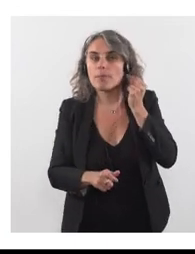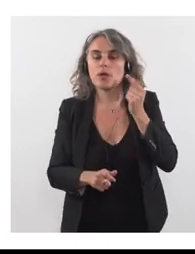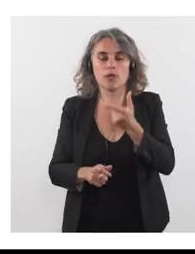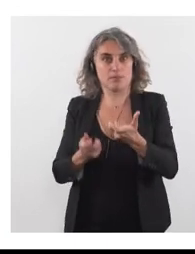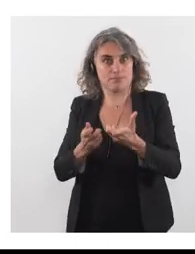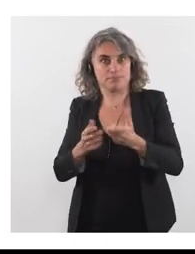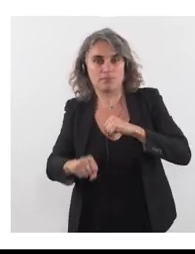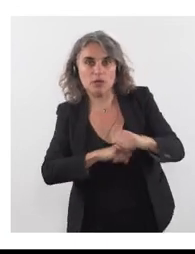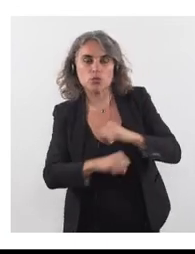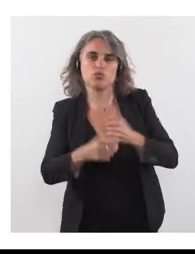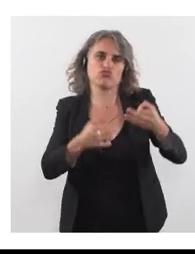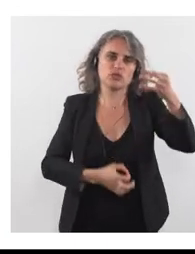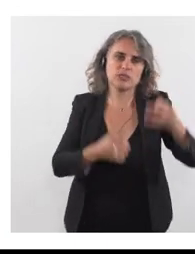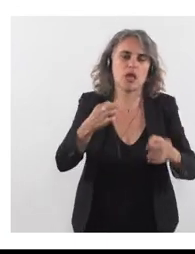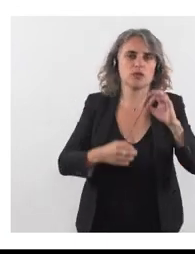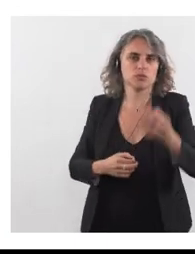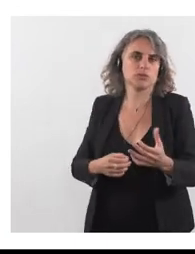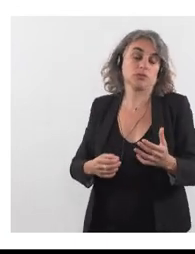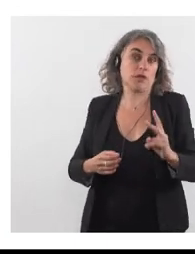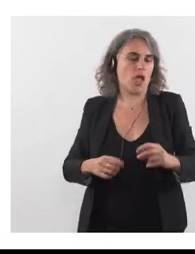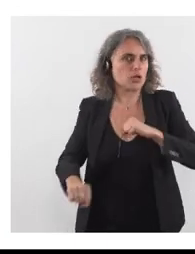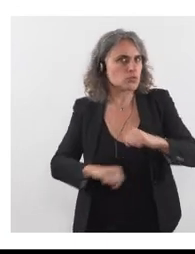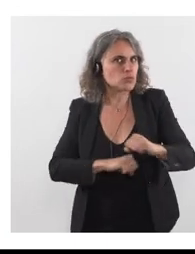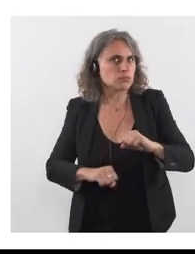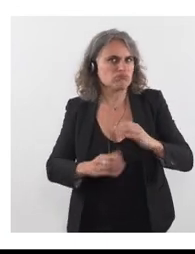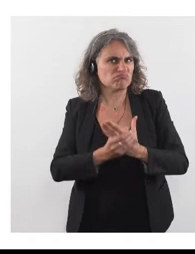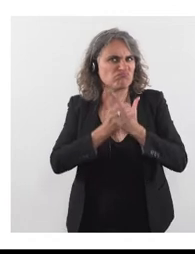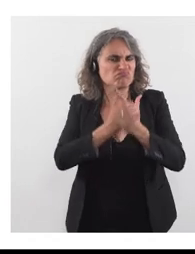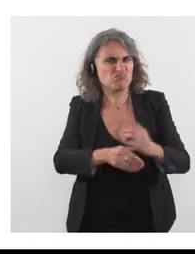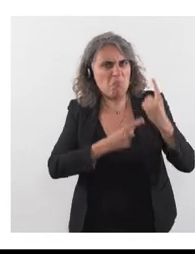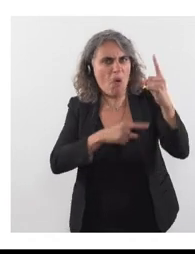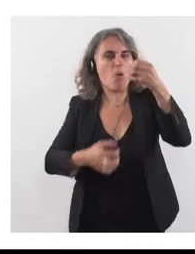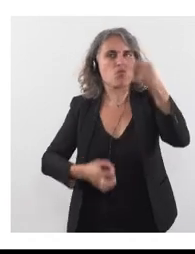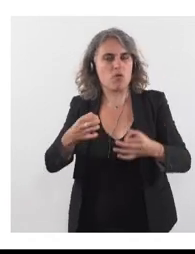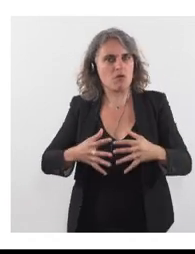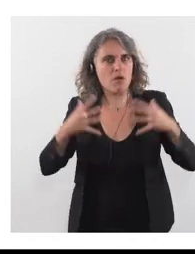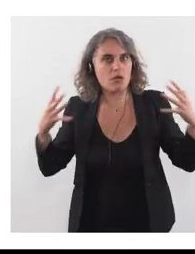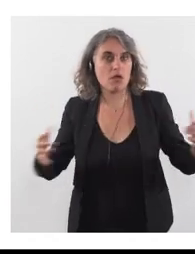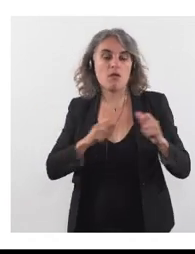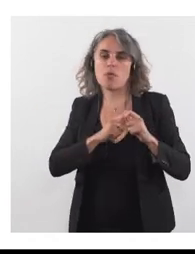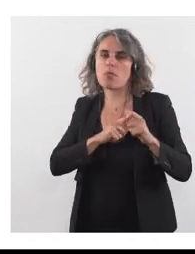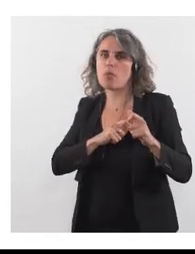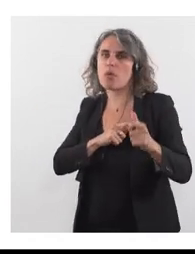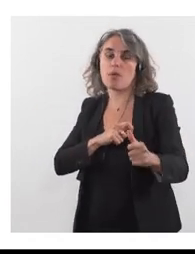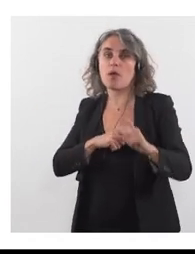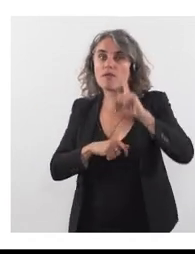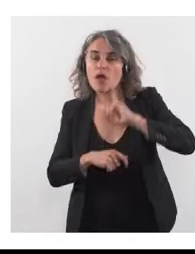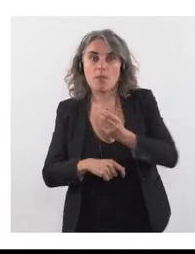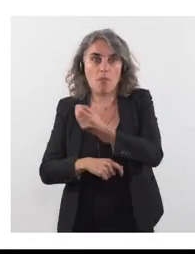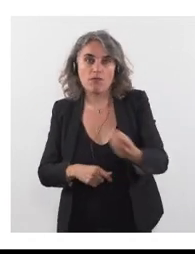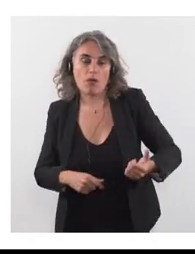action judiciaire qui était de grande ampleur et qui a eu des conséquences totalement délétères sur les femmes et les